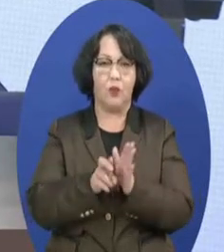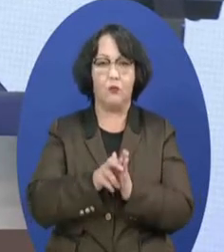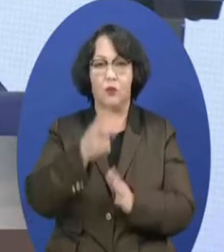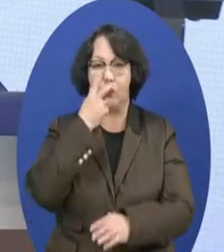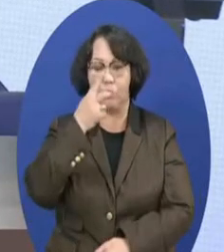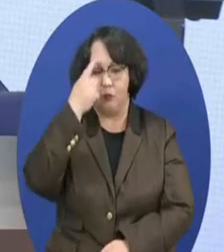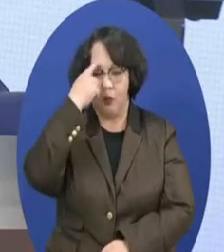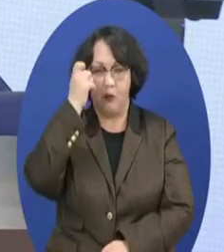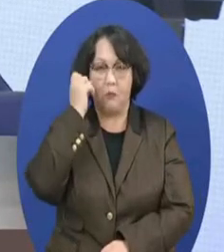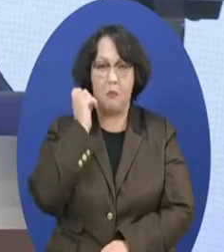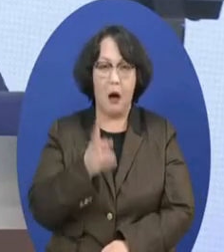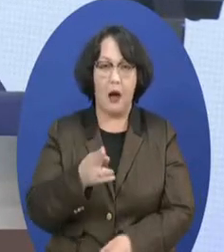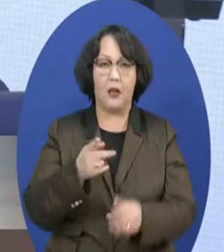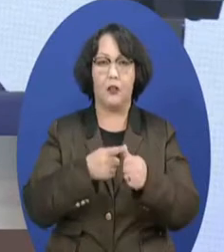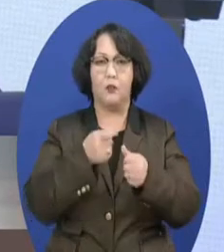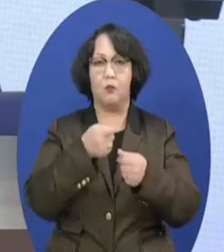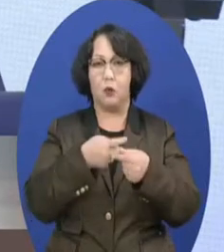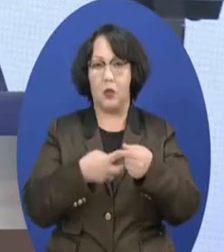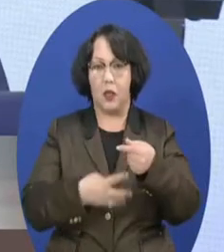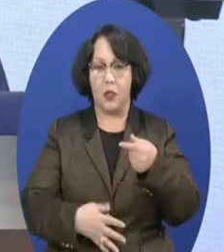Монгол банкнд бүртгэлтэй байгаа